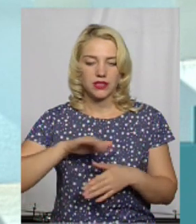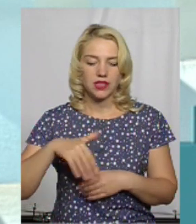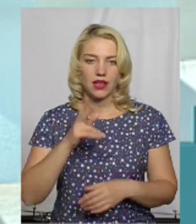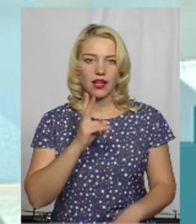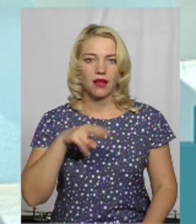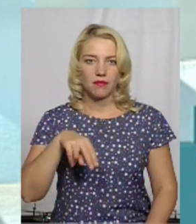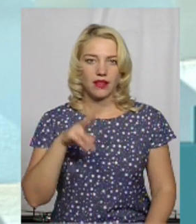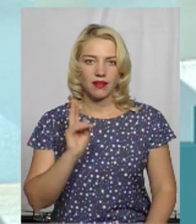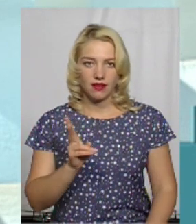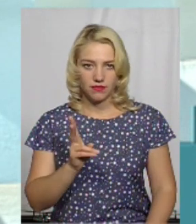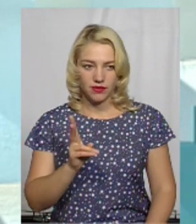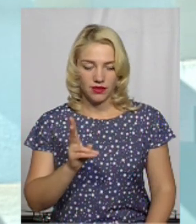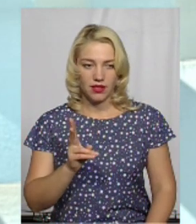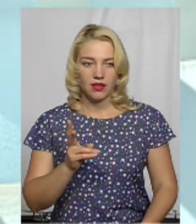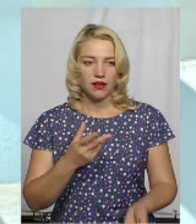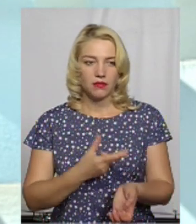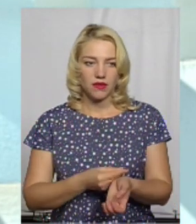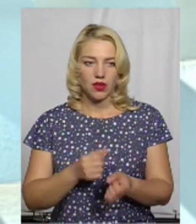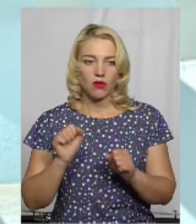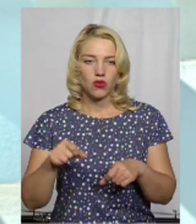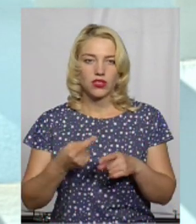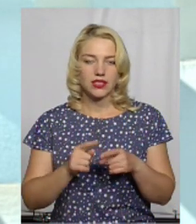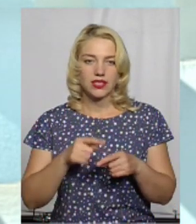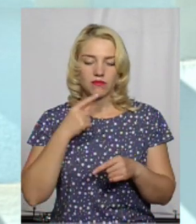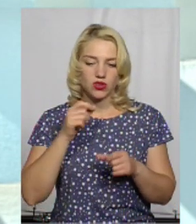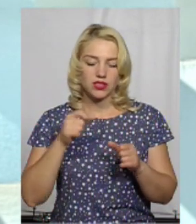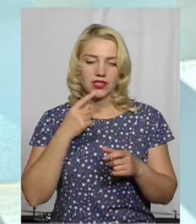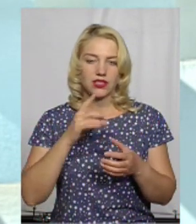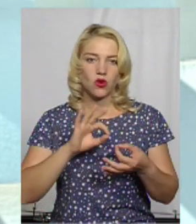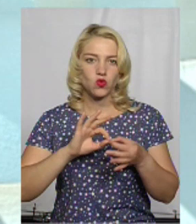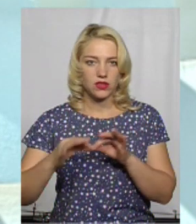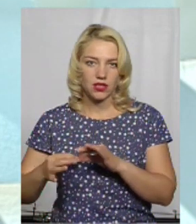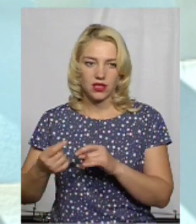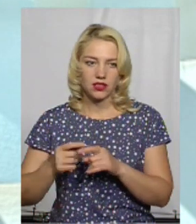не сталися, можливо, це можна назвати ускладнення,